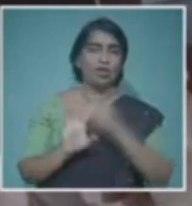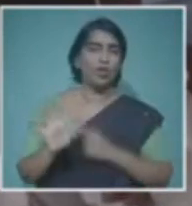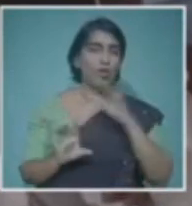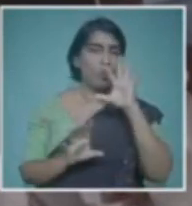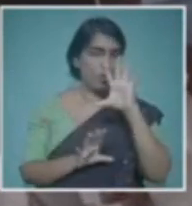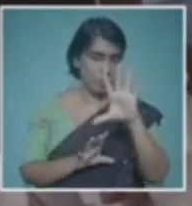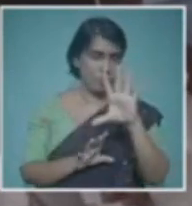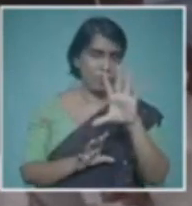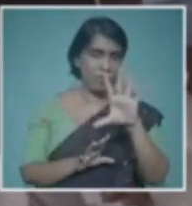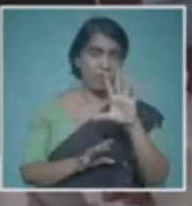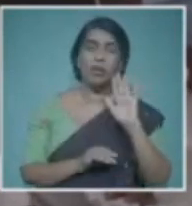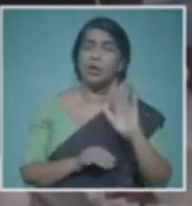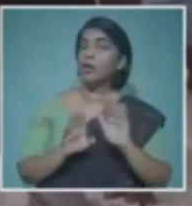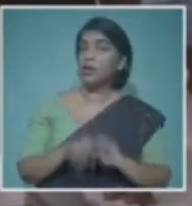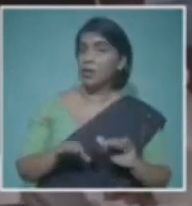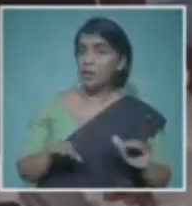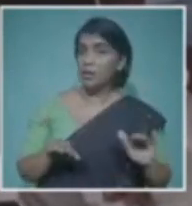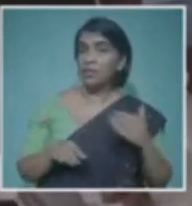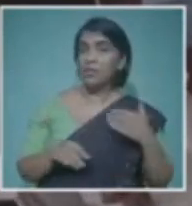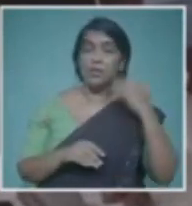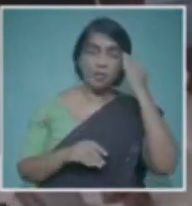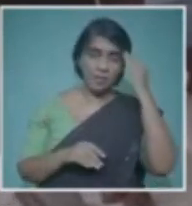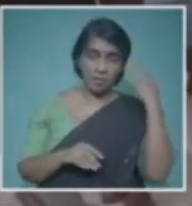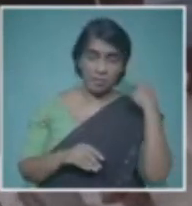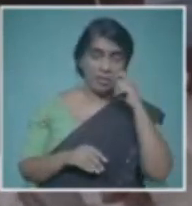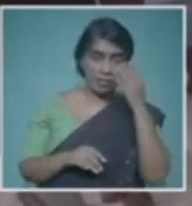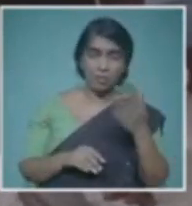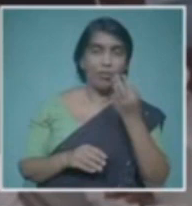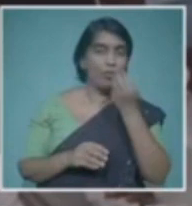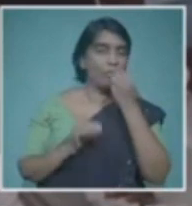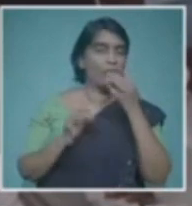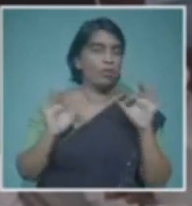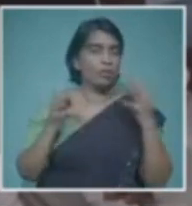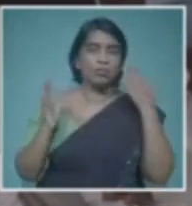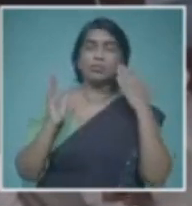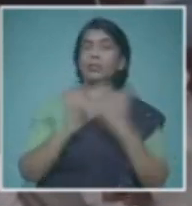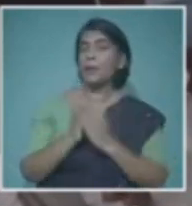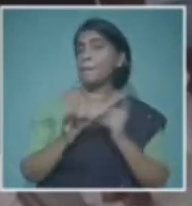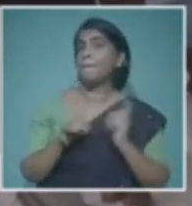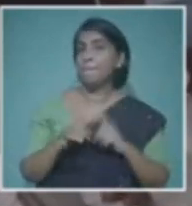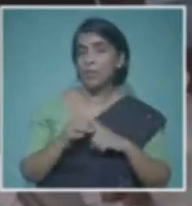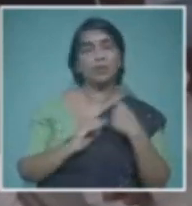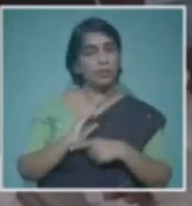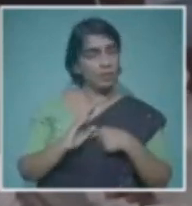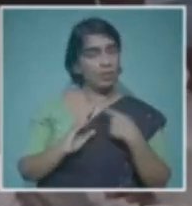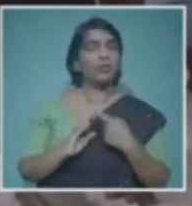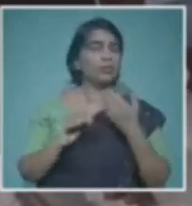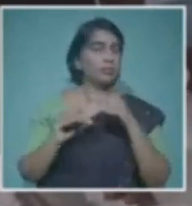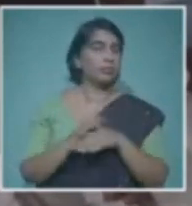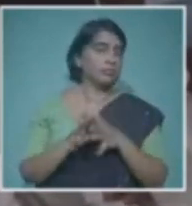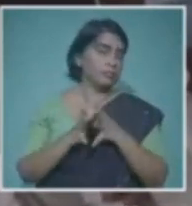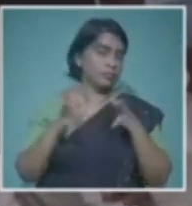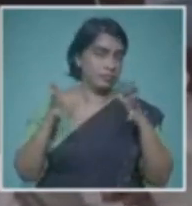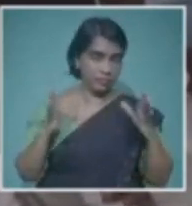පෙළෙන දරුවන් සහ මව්වරුන් අතර මන්ද පෝෂණය පිළිබඳ ප්‍රශ්නයක් ලංකාවේ තුල වර්ධනය වෙමින්